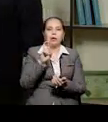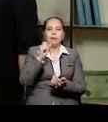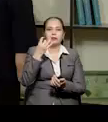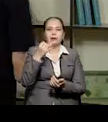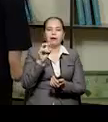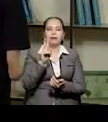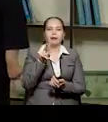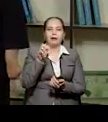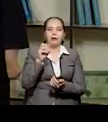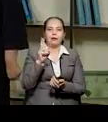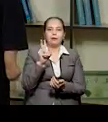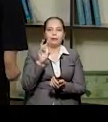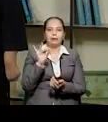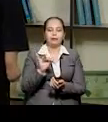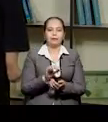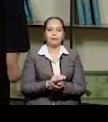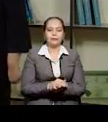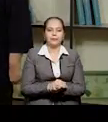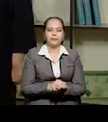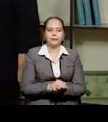клетки.